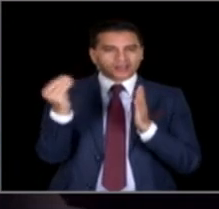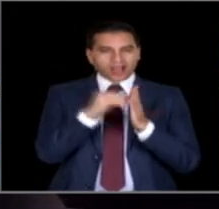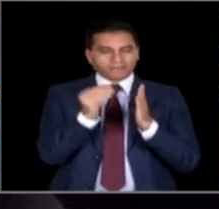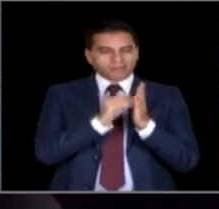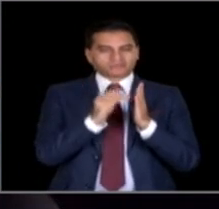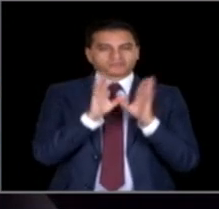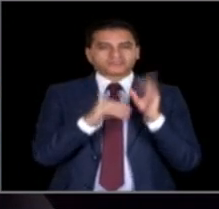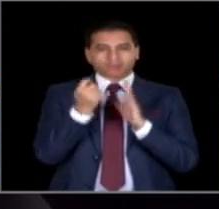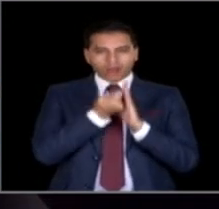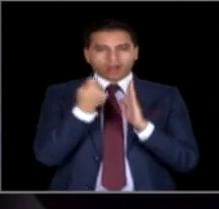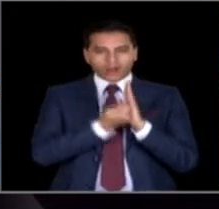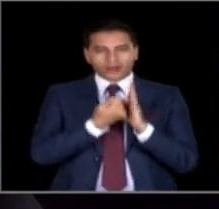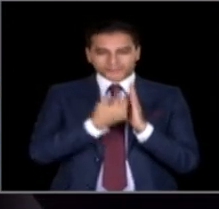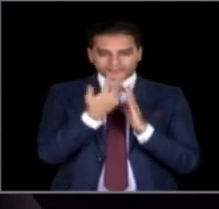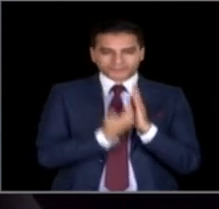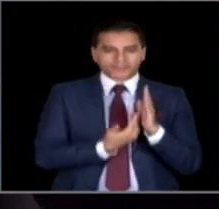5 ثواني،